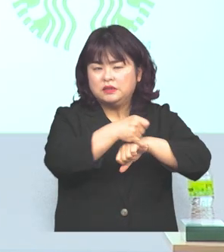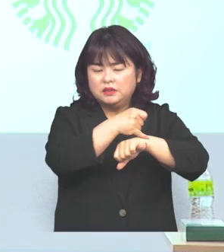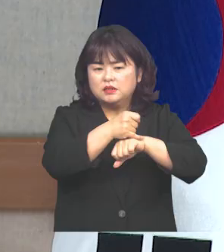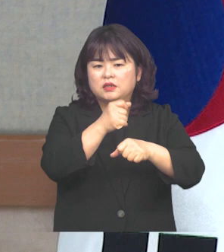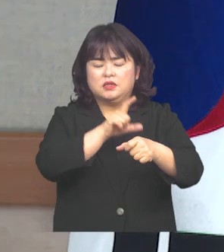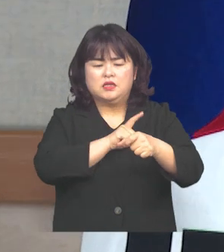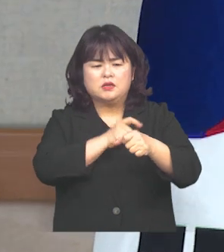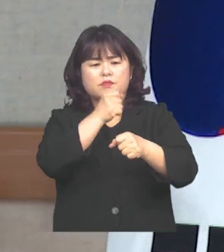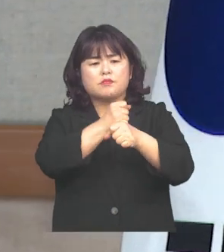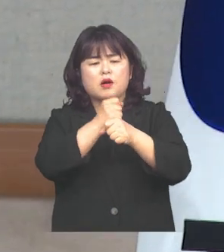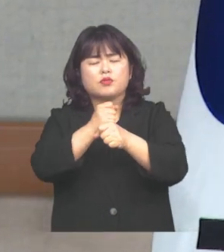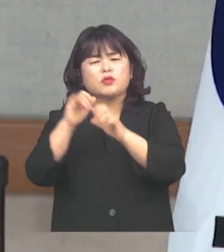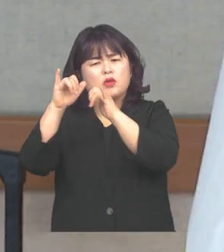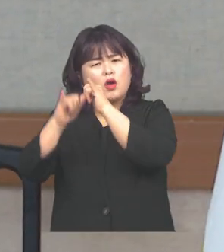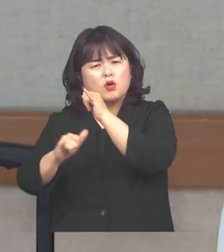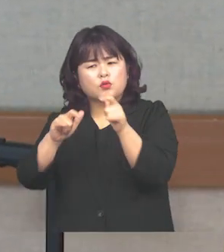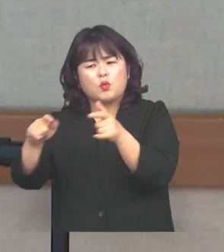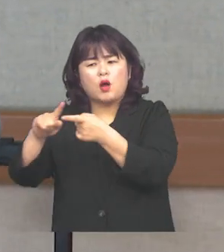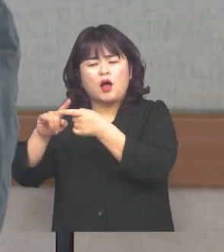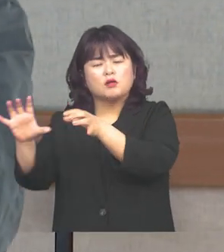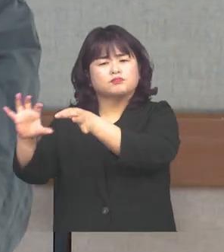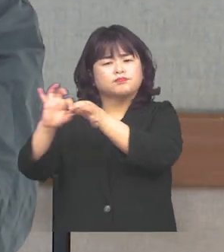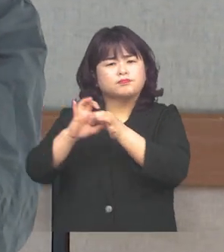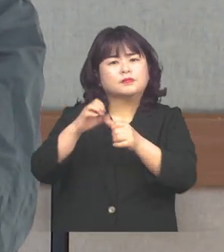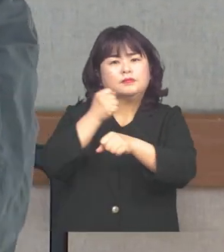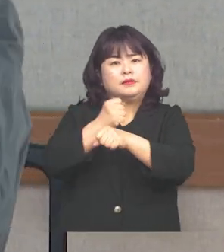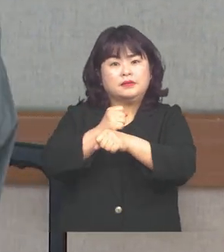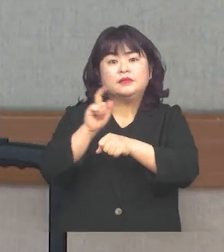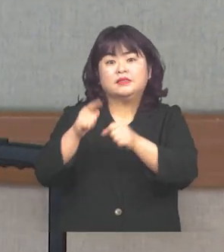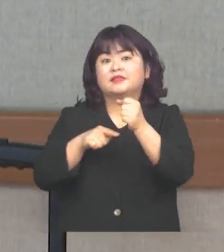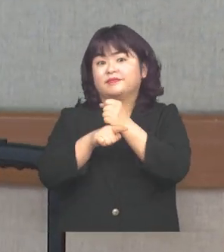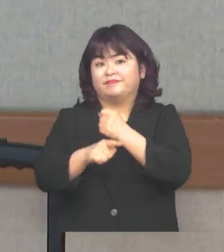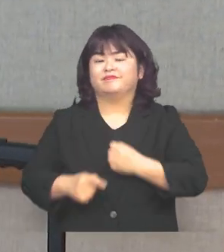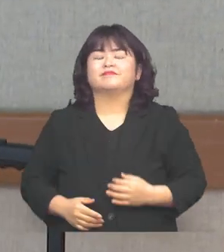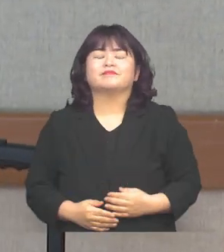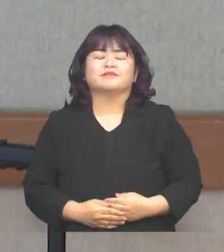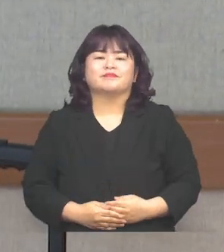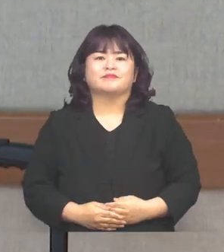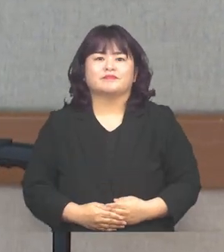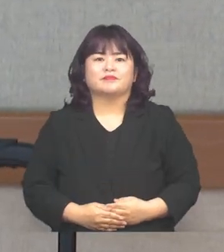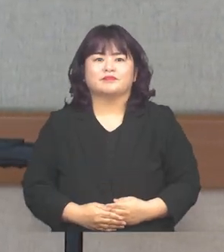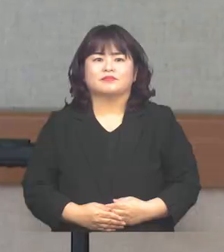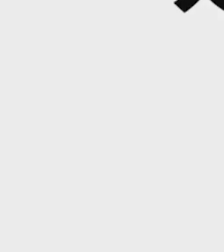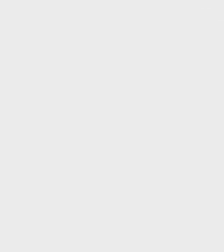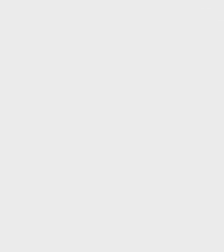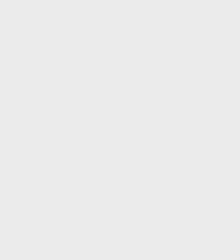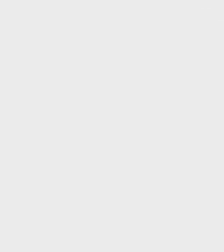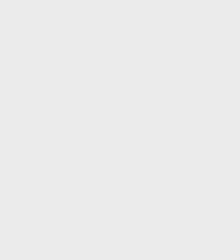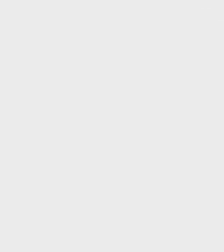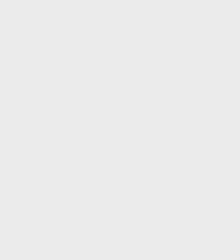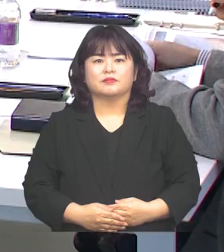문학, 역사적 사건과 어떻게 맞물려 탄생했는지를 다양한 사례로 소개했습니다.